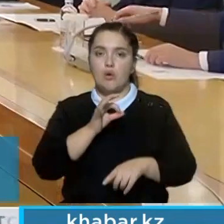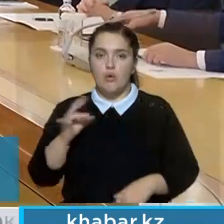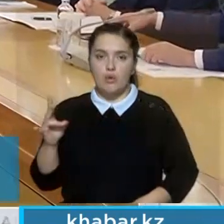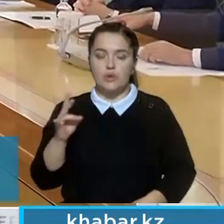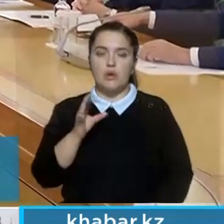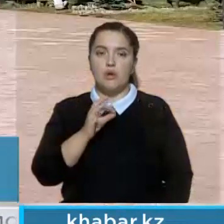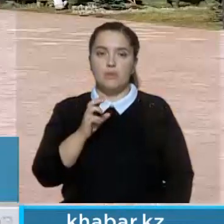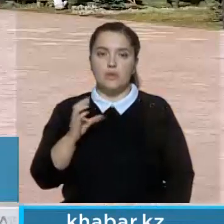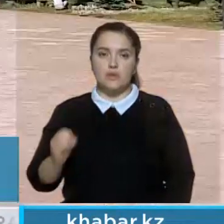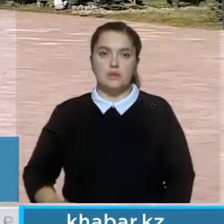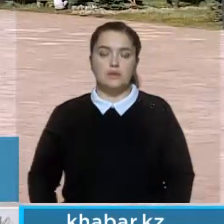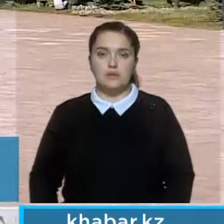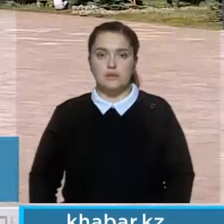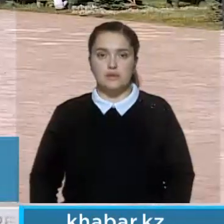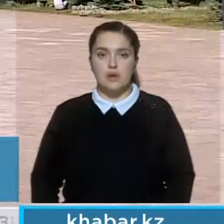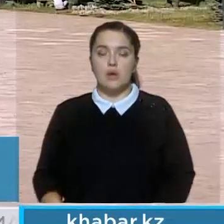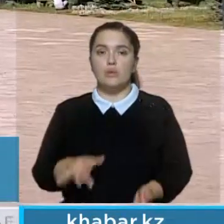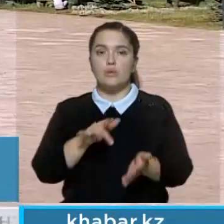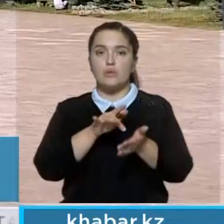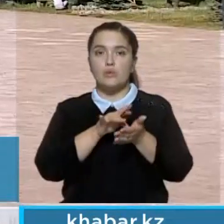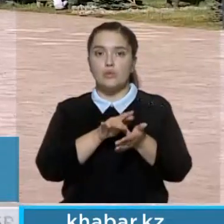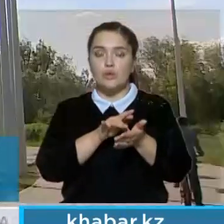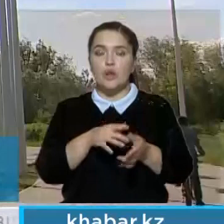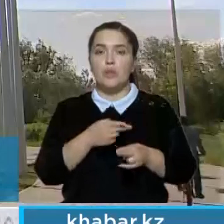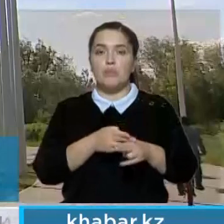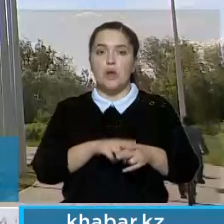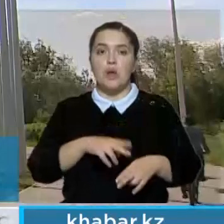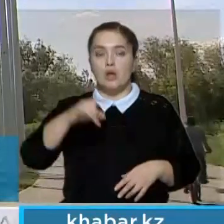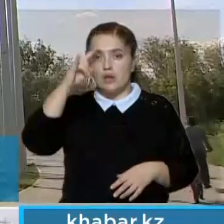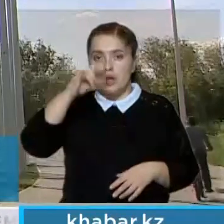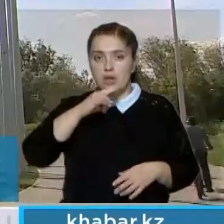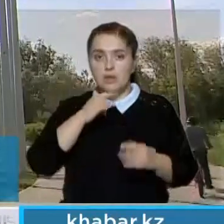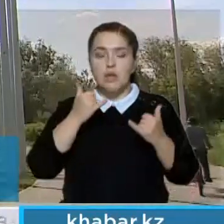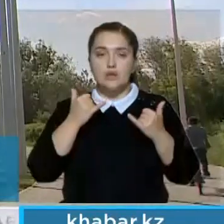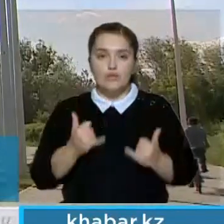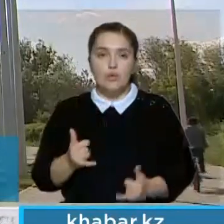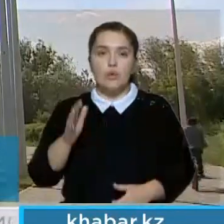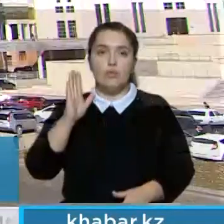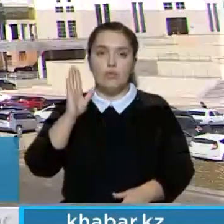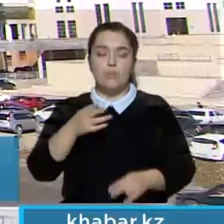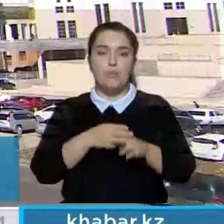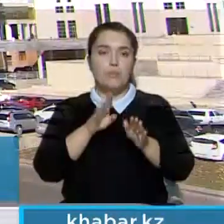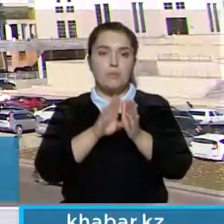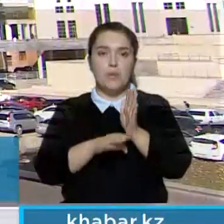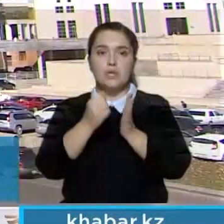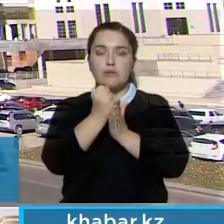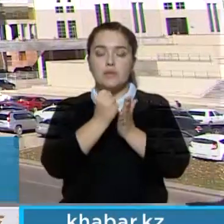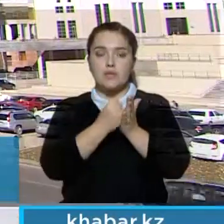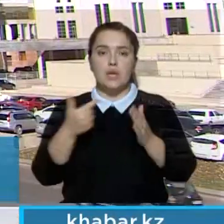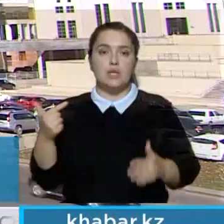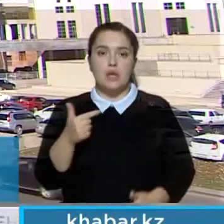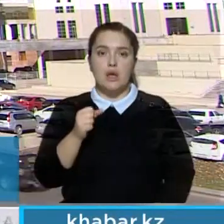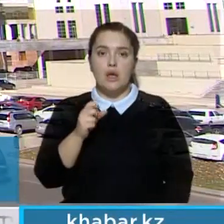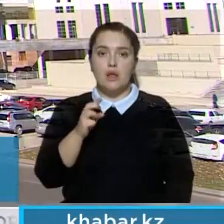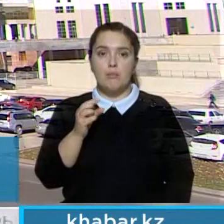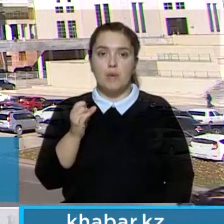и ОБСЕ. Туризм – одно из перспективных направлений. Казахстан уже сегодня намерен ввести безвизовый режим для граждан Албании. По